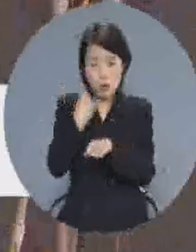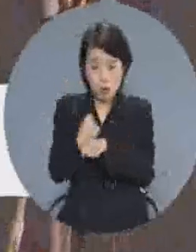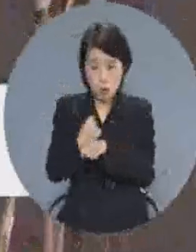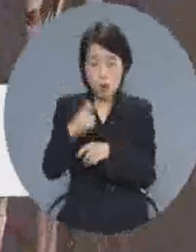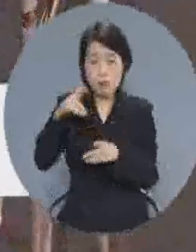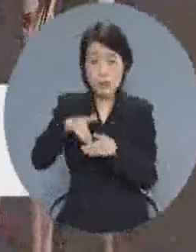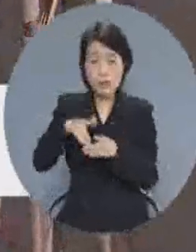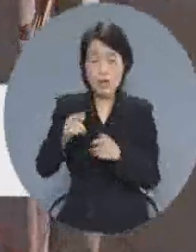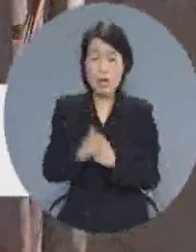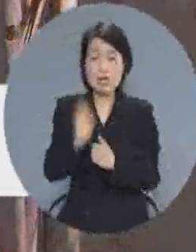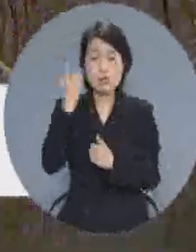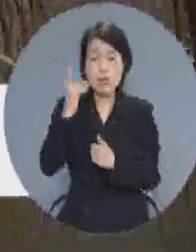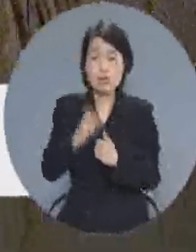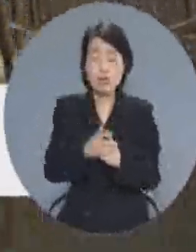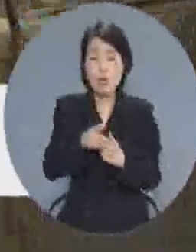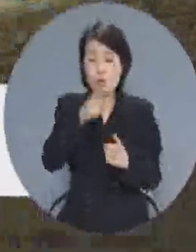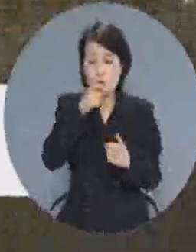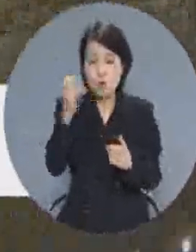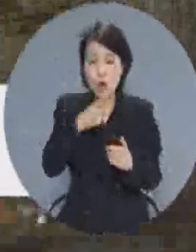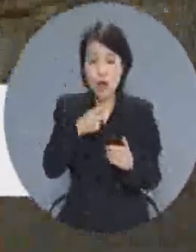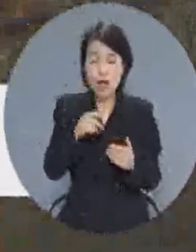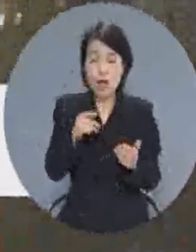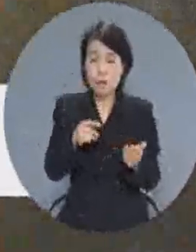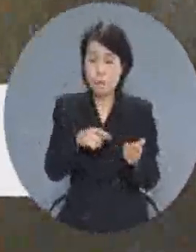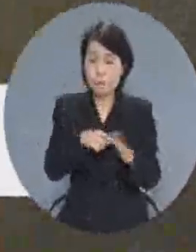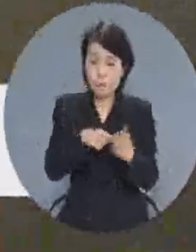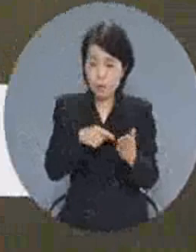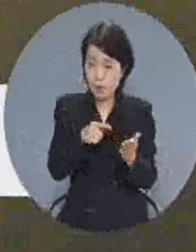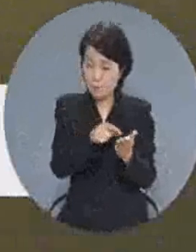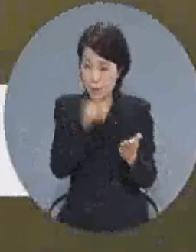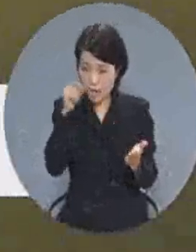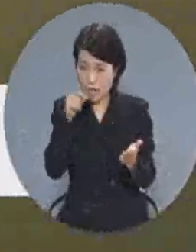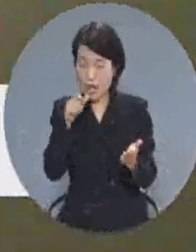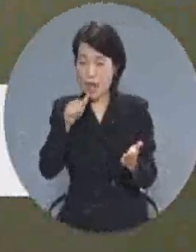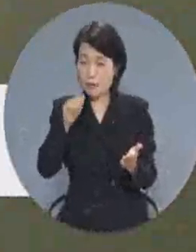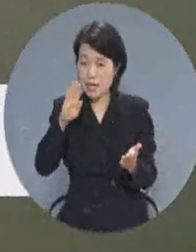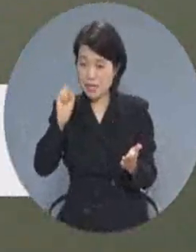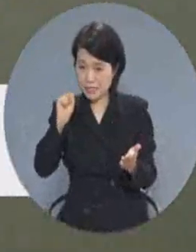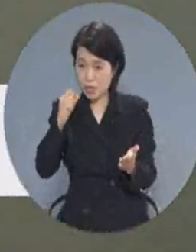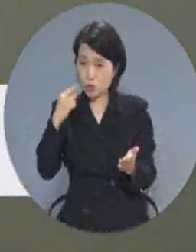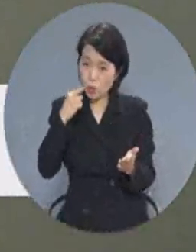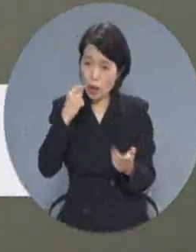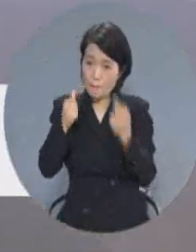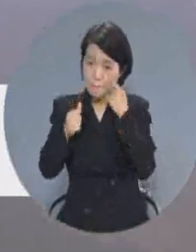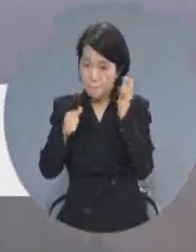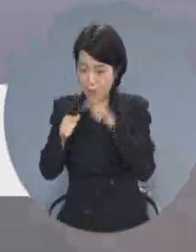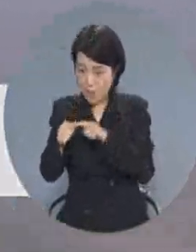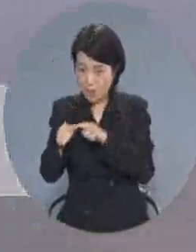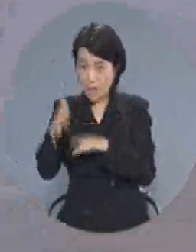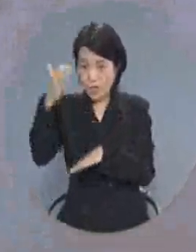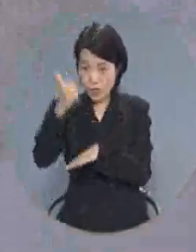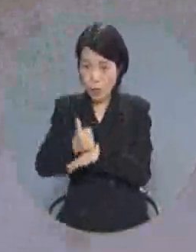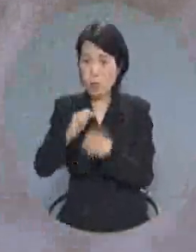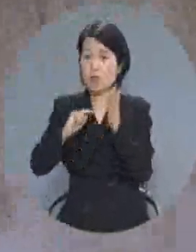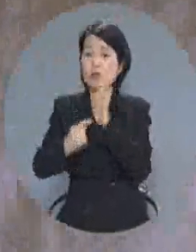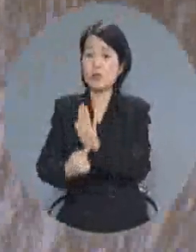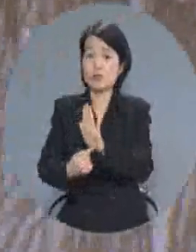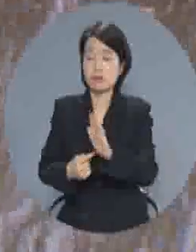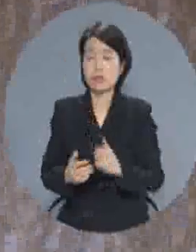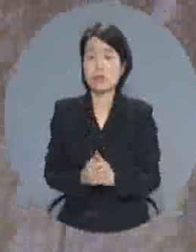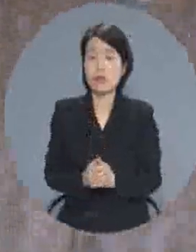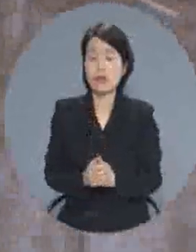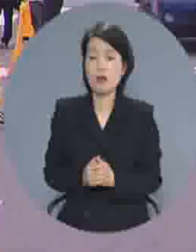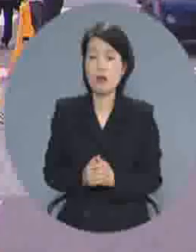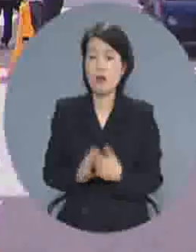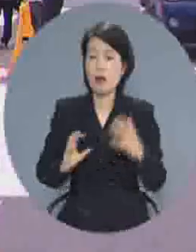어류연구소가 최근 해창만과 어류의 혈액에서 세척제 성분인 ABS가 검출됐다는 상반된 결론을 내렸습니다.